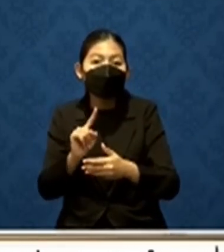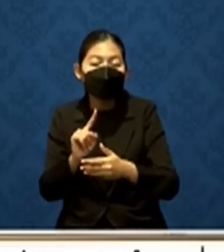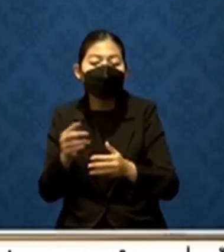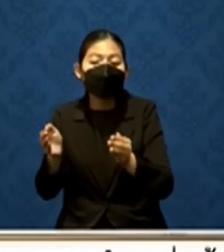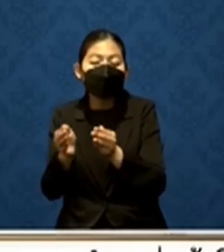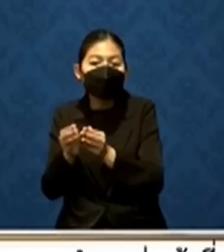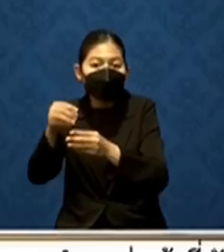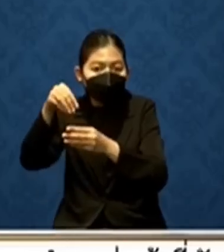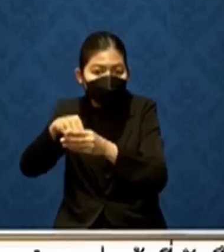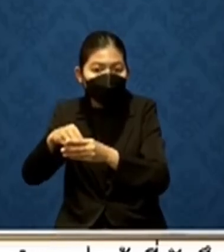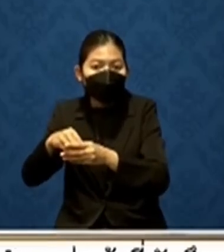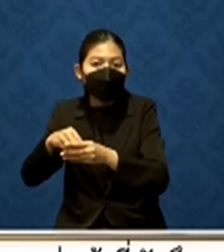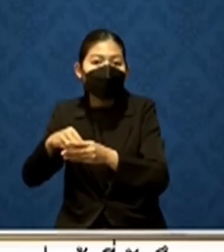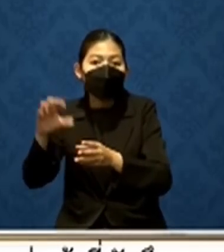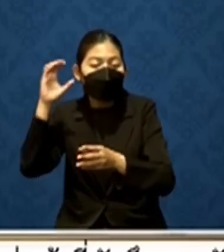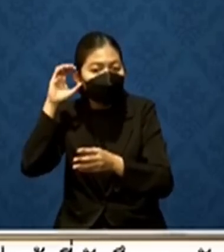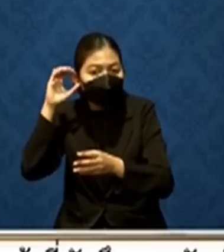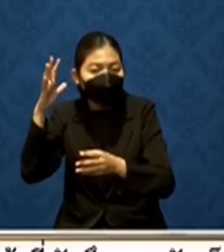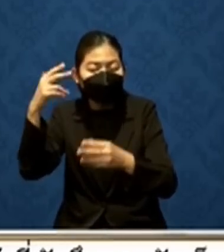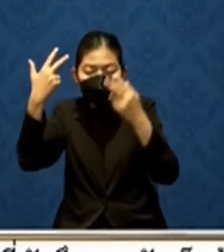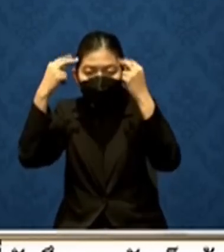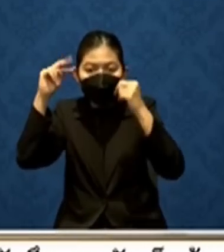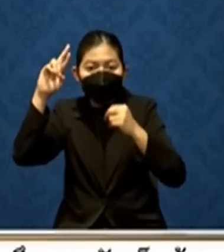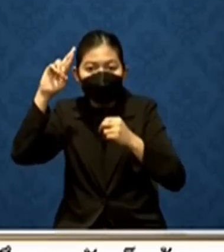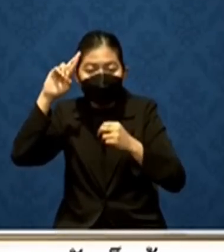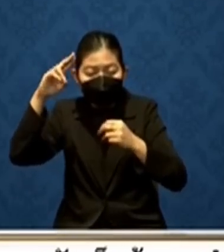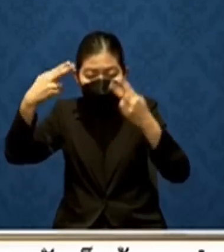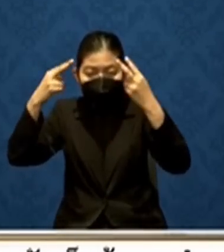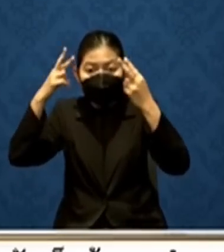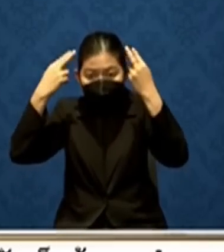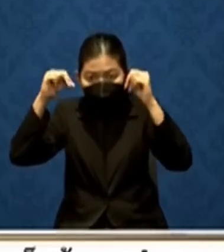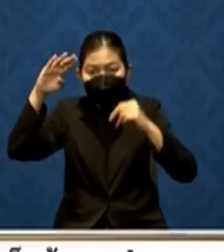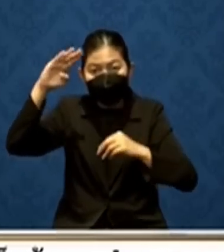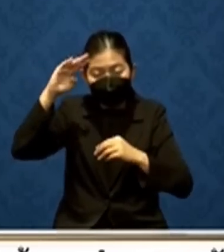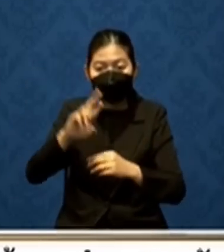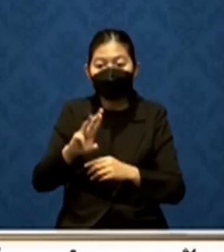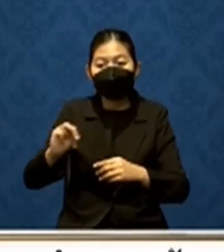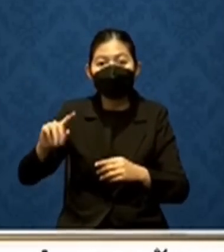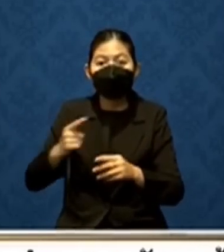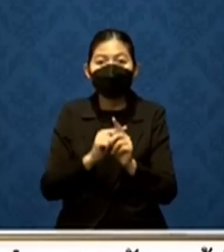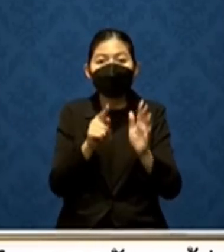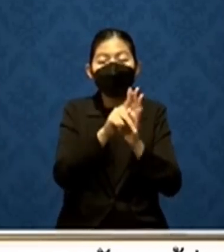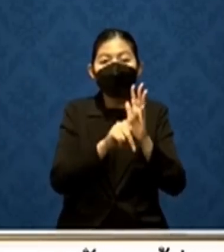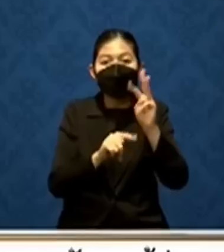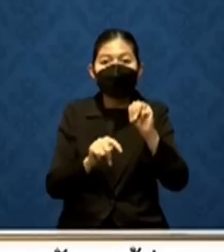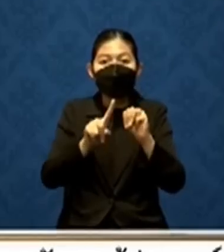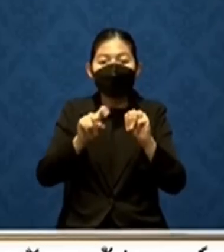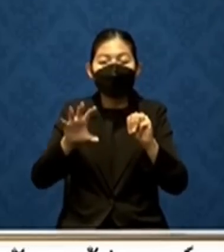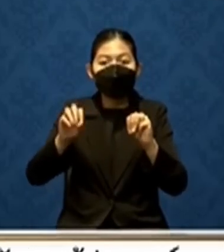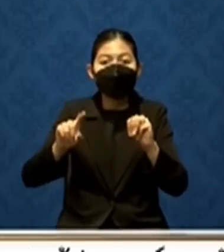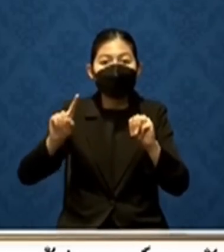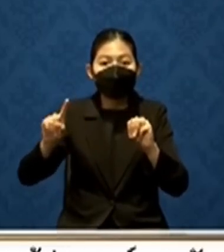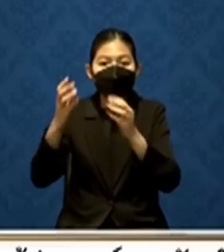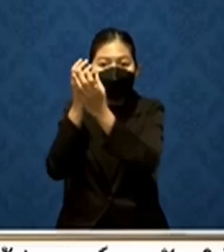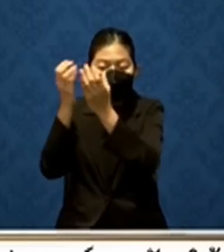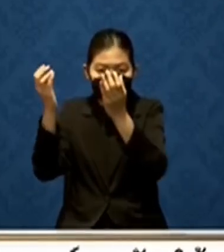ไว้วางใจรัฐมนตรีเป็นรายบุคคลติดตามมาตรา 151ของรัฐธรรมนูญ